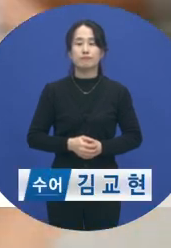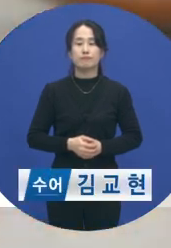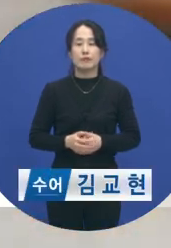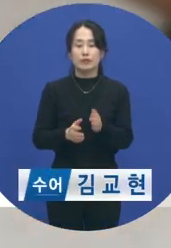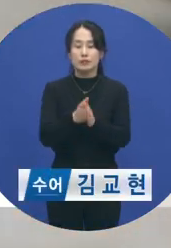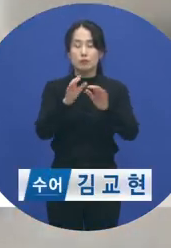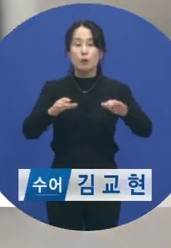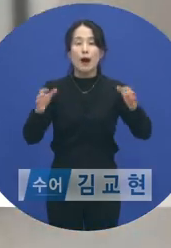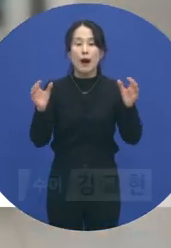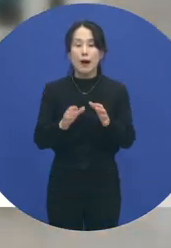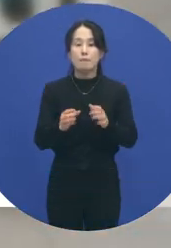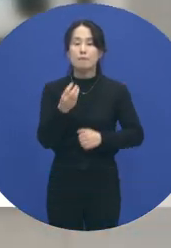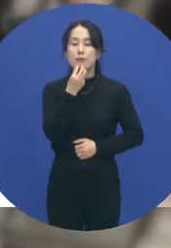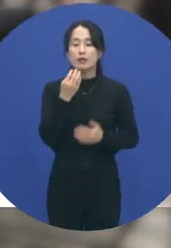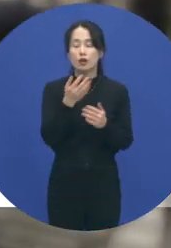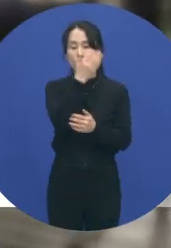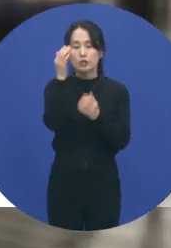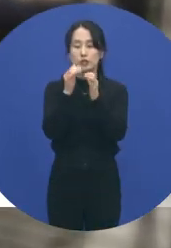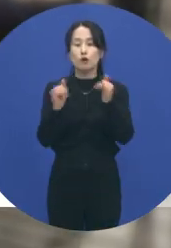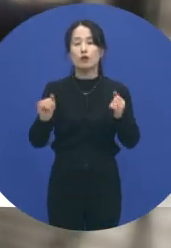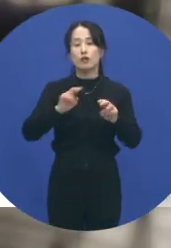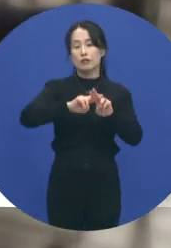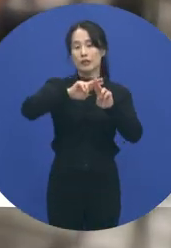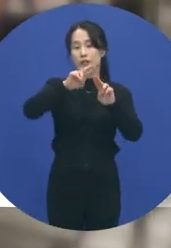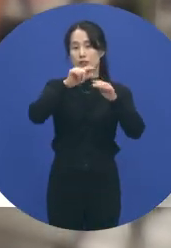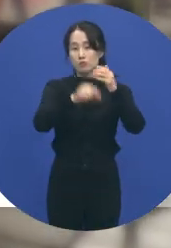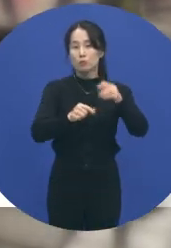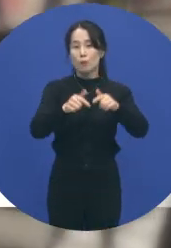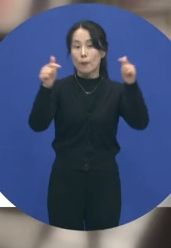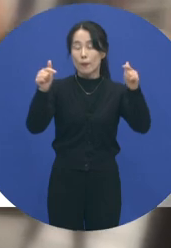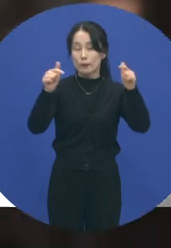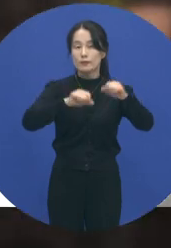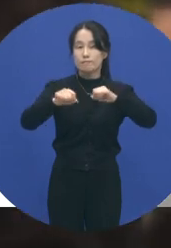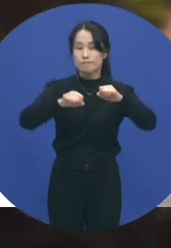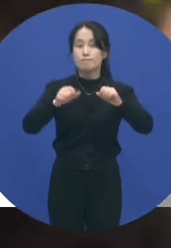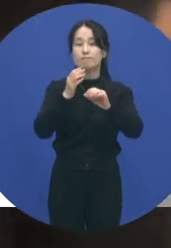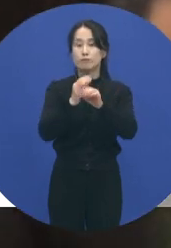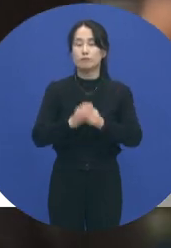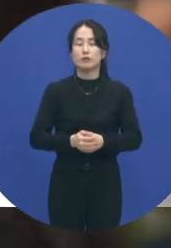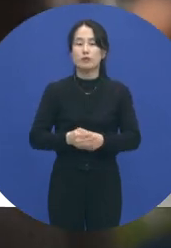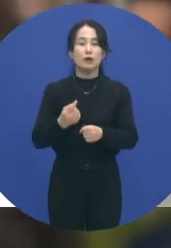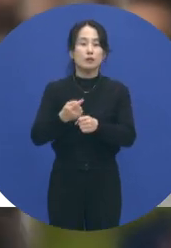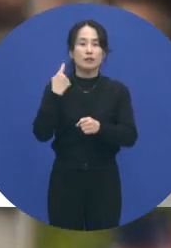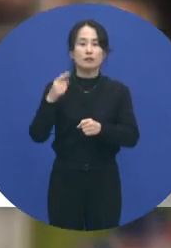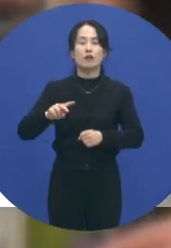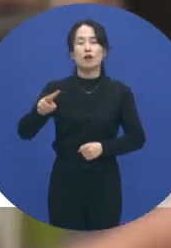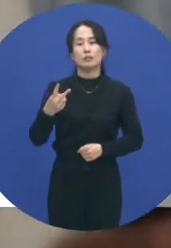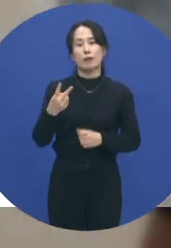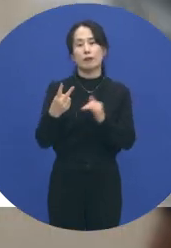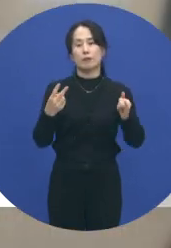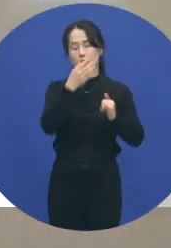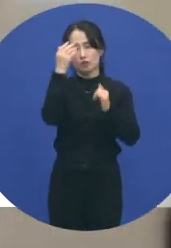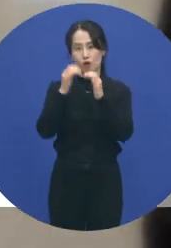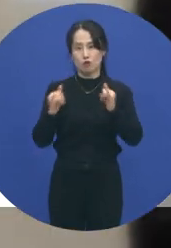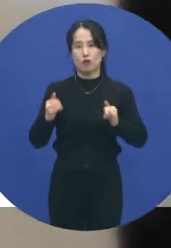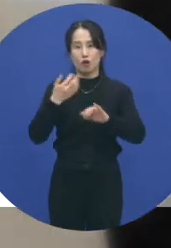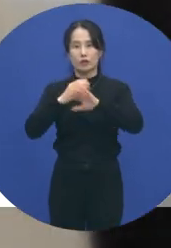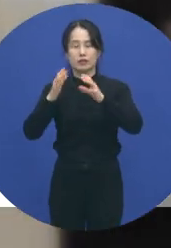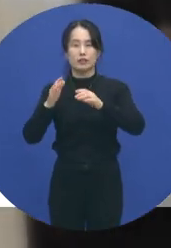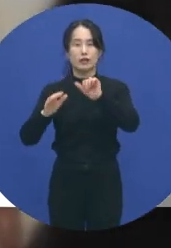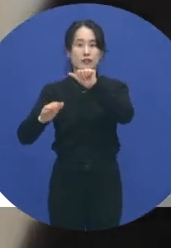경기도가 시군과 협력해 경기 청년 사다리 프로그램을 확대 시행합니다 지난해 총 200명의 청년 다섯개